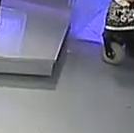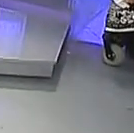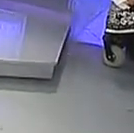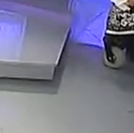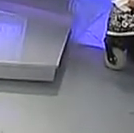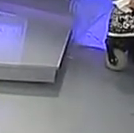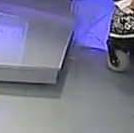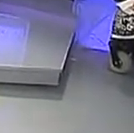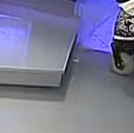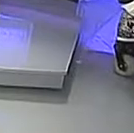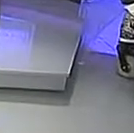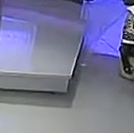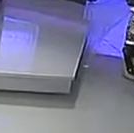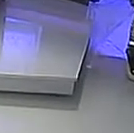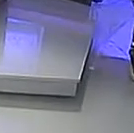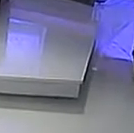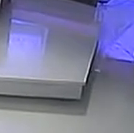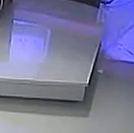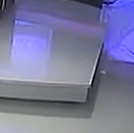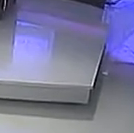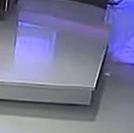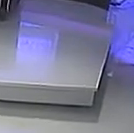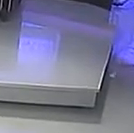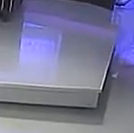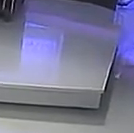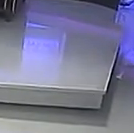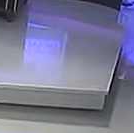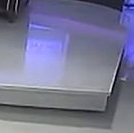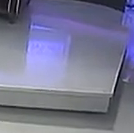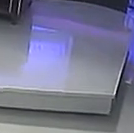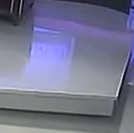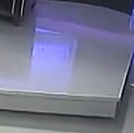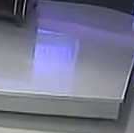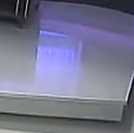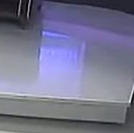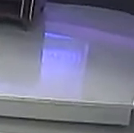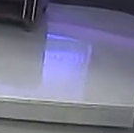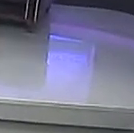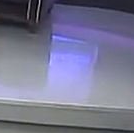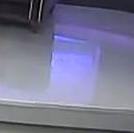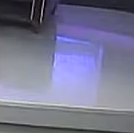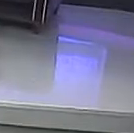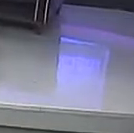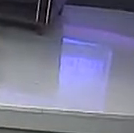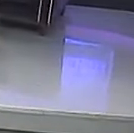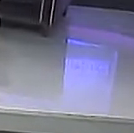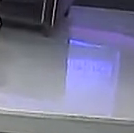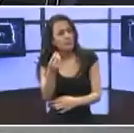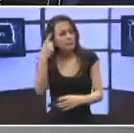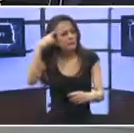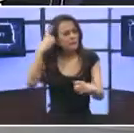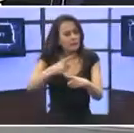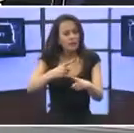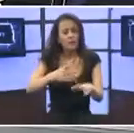Çok iyi bir kesinlikle sporcu. Kesinlikle bahsedeceğiz. Çok kaliteli bir insan bir kere ya. Ben size kesinlikle anlatacağım. Öyle. En iyi tanıyanlardan biri benim, söyleyeyim. Gerçekten teşekkür ediyorum. Çok sağ olun.